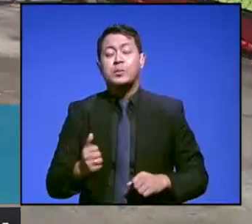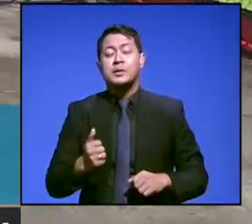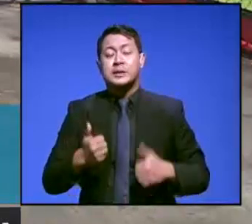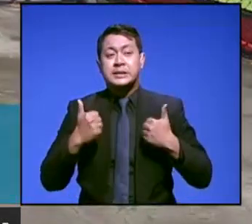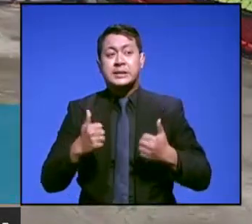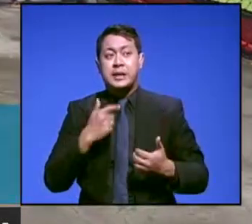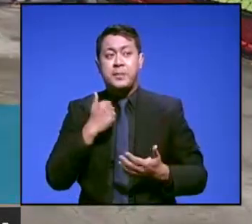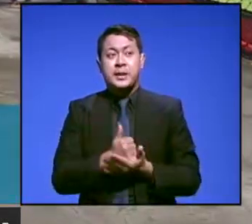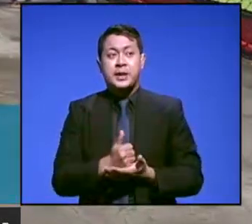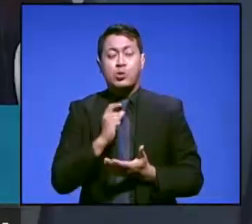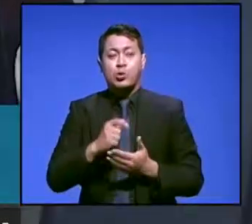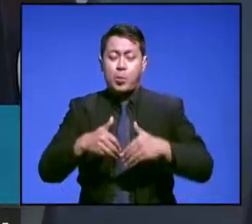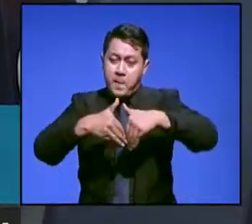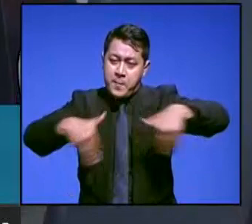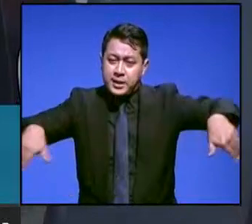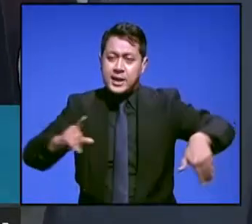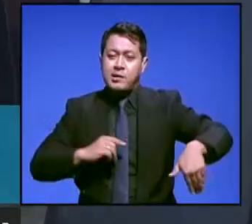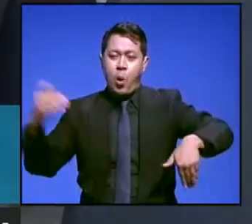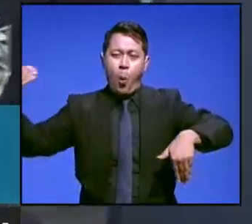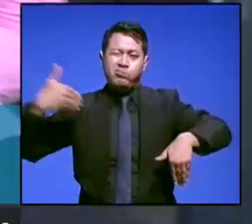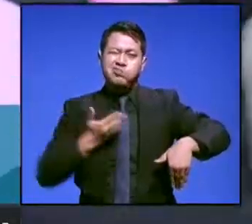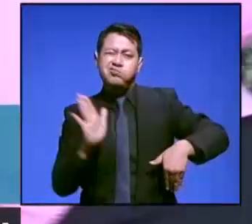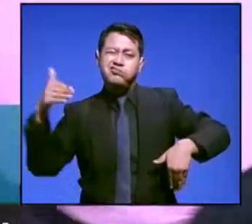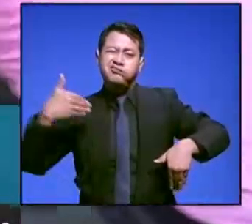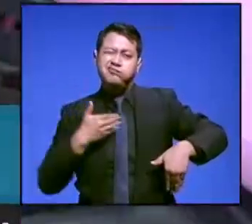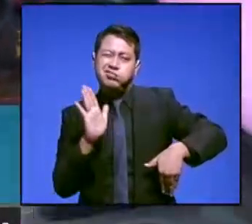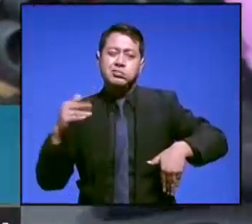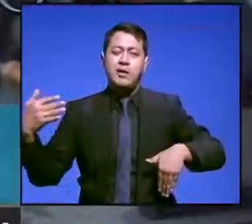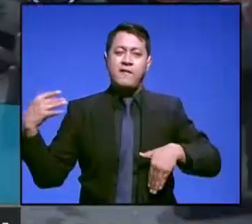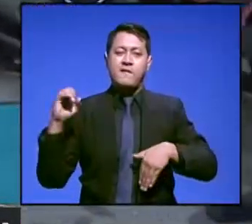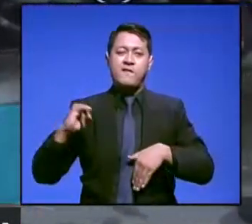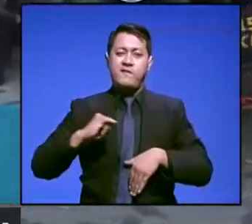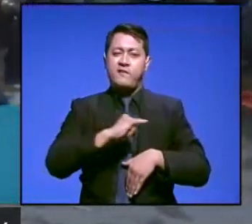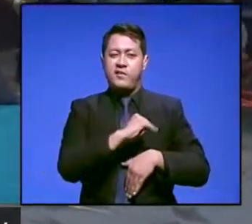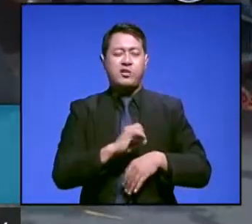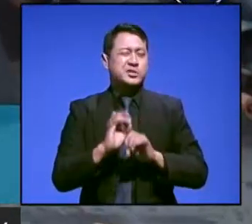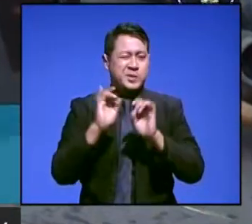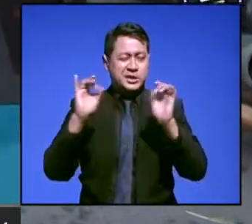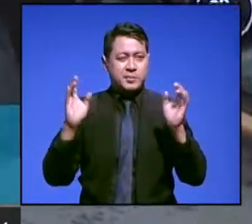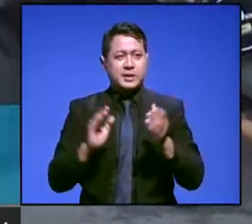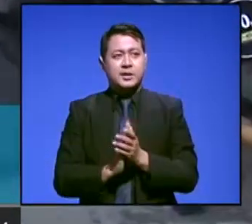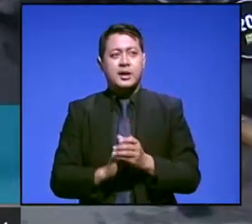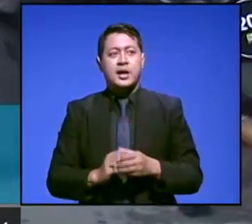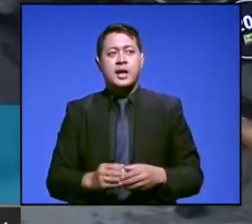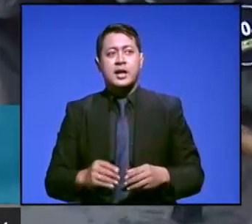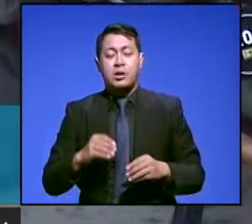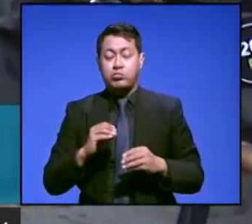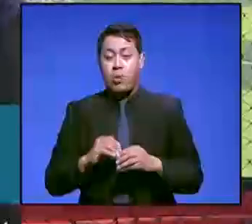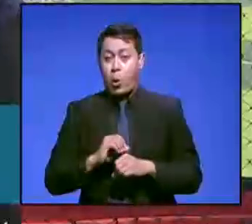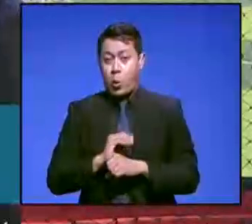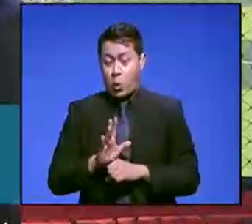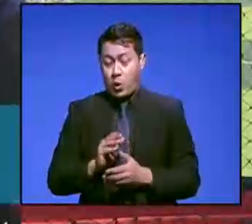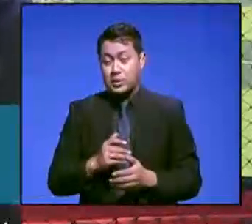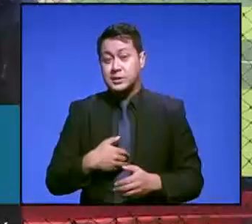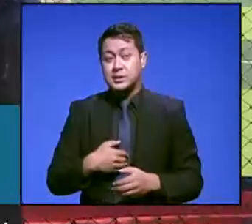penting untuk membentengi diri dari serangan virus dan segala macam penyakit lainnya, termasuk juga corona.